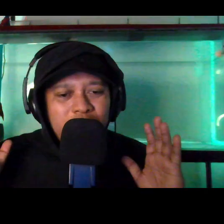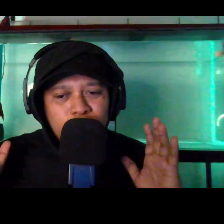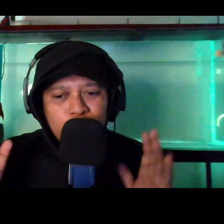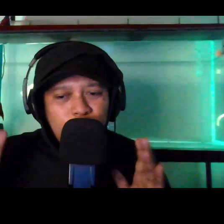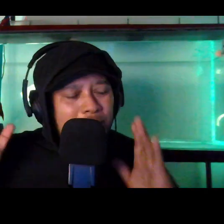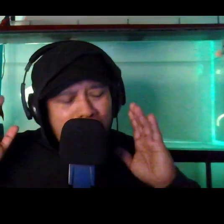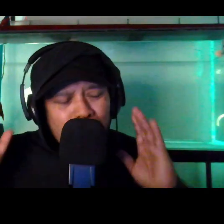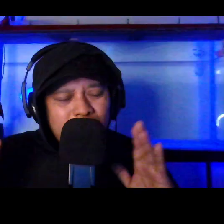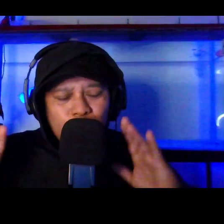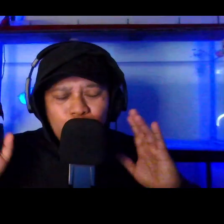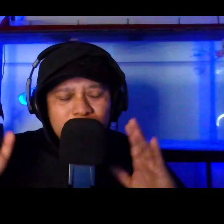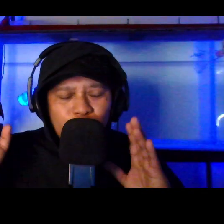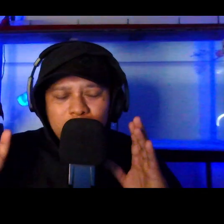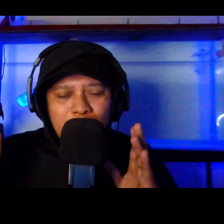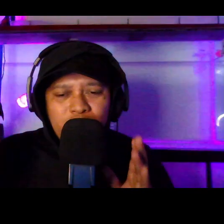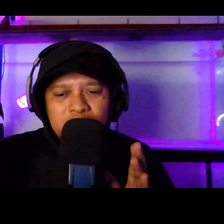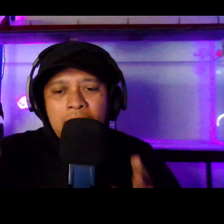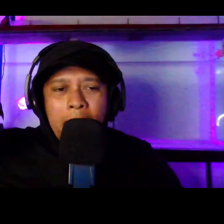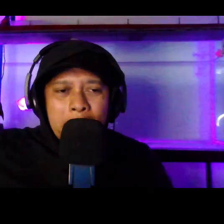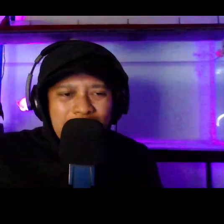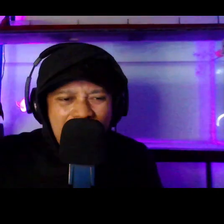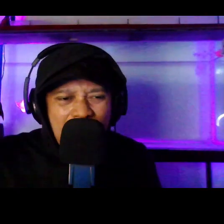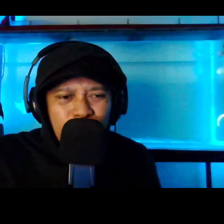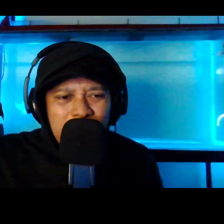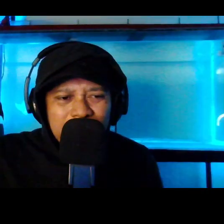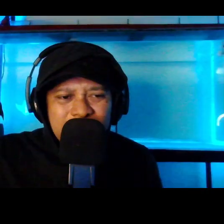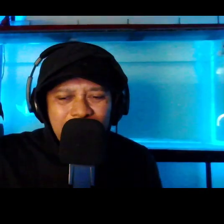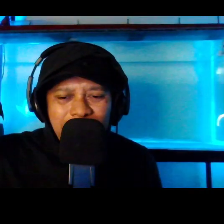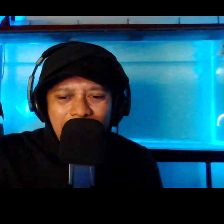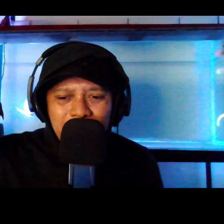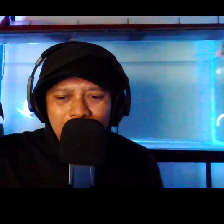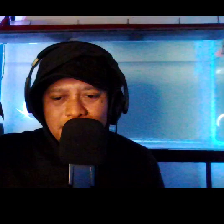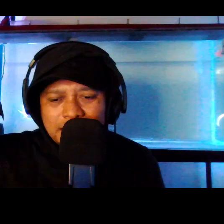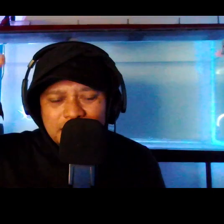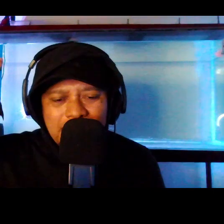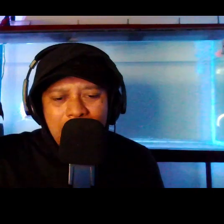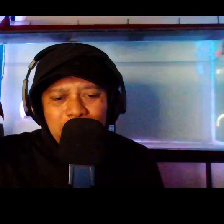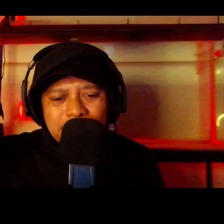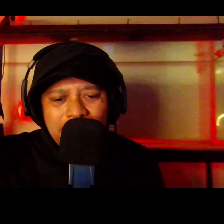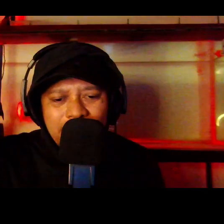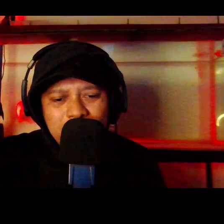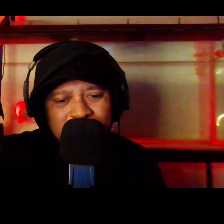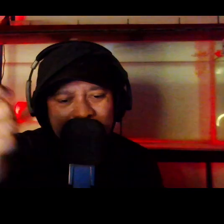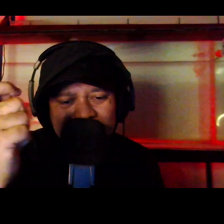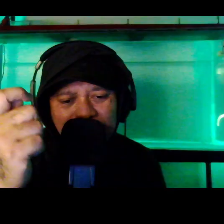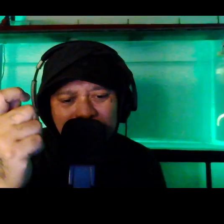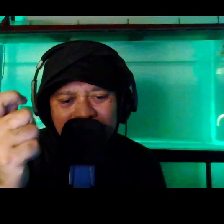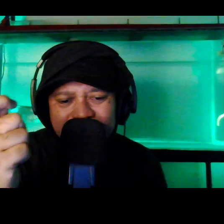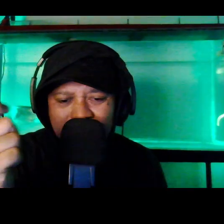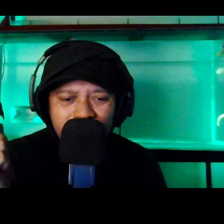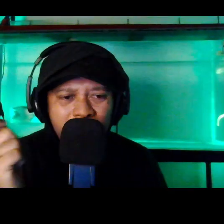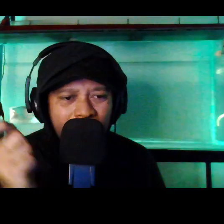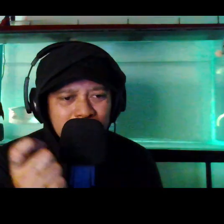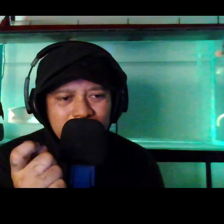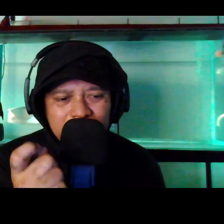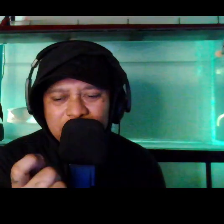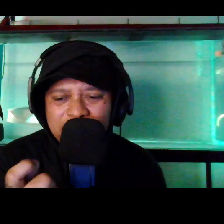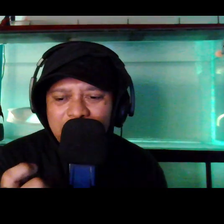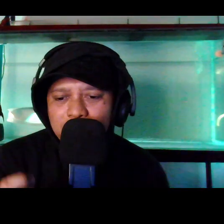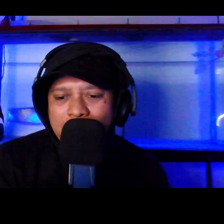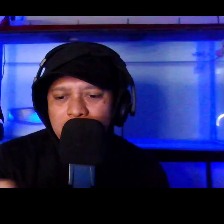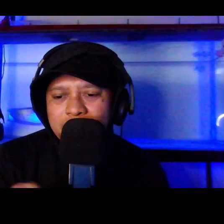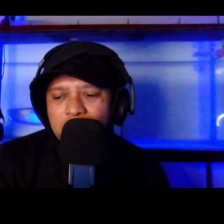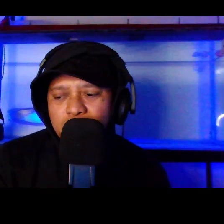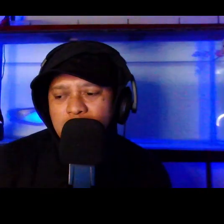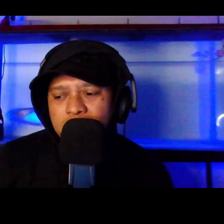anong resolution na paulit-ulit magkakaroon lang dyan ng lamat. At yan lamat na yan na magsisilbi at